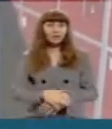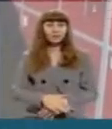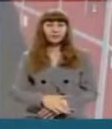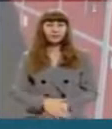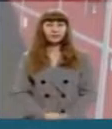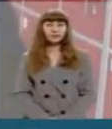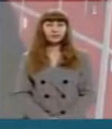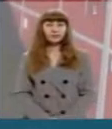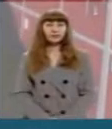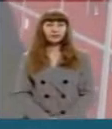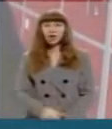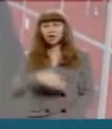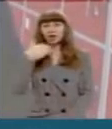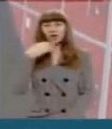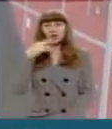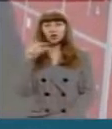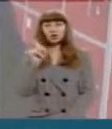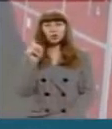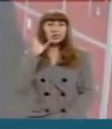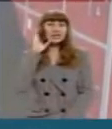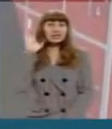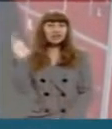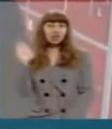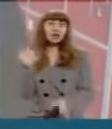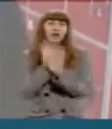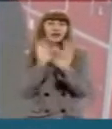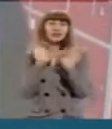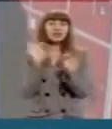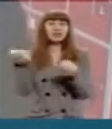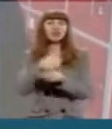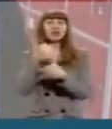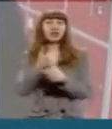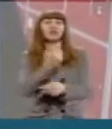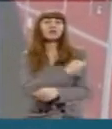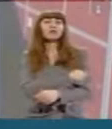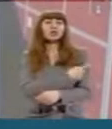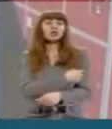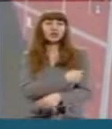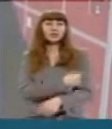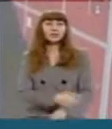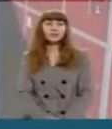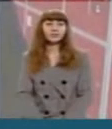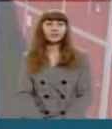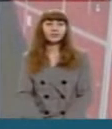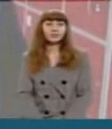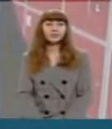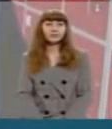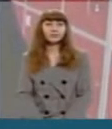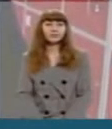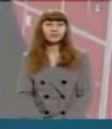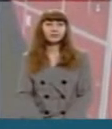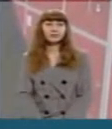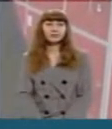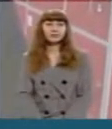27-28 күндері маусым күндері бізде тек азық-түлік тағамдарынан басқа барлық